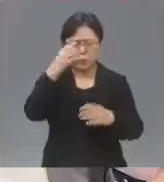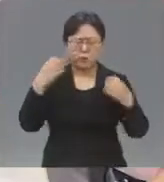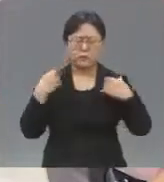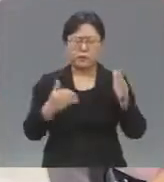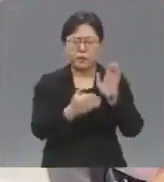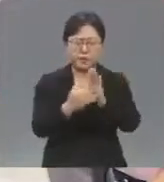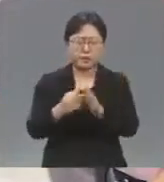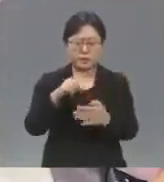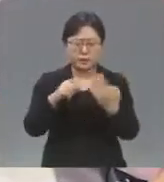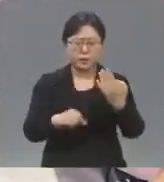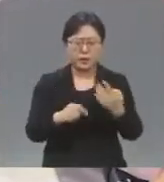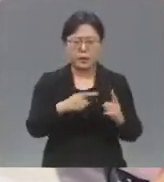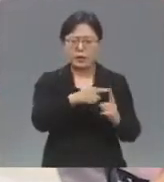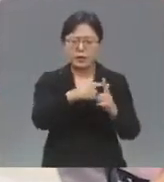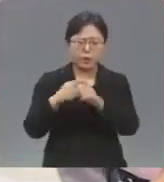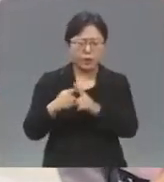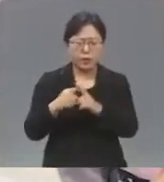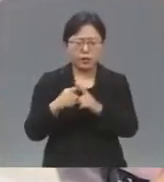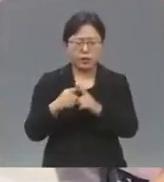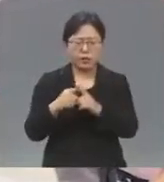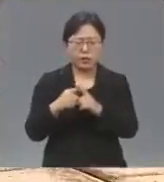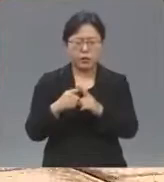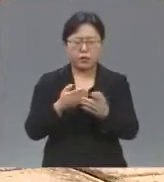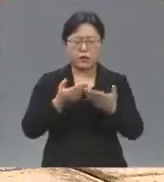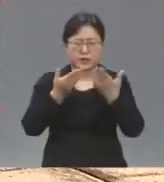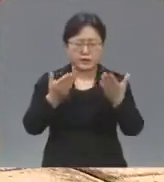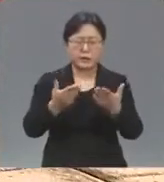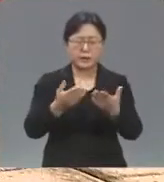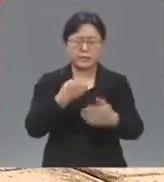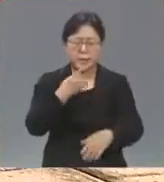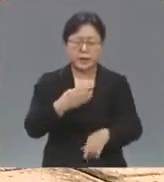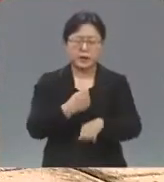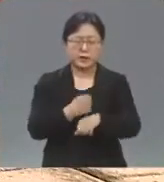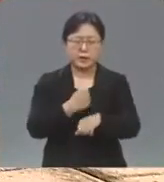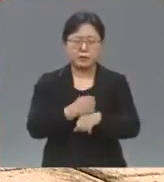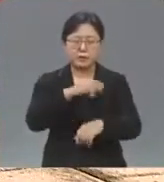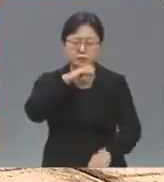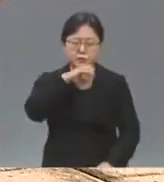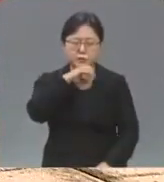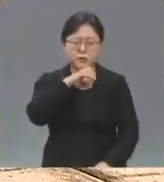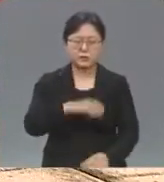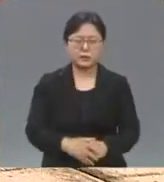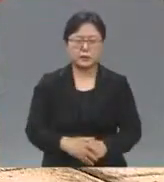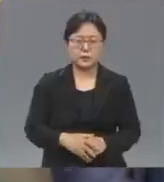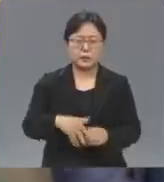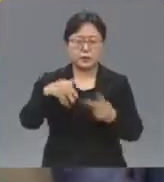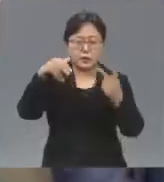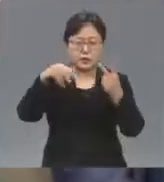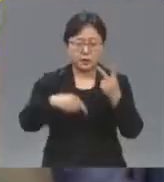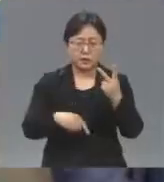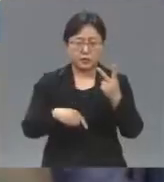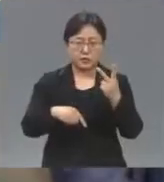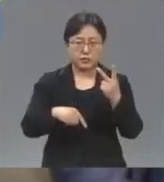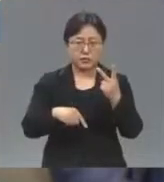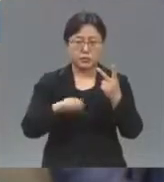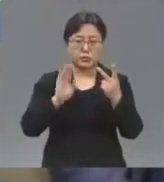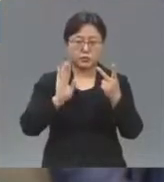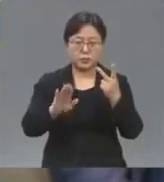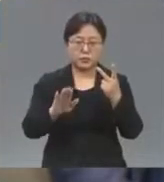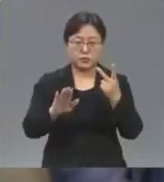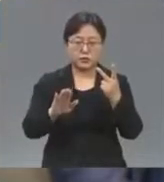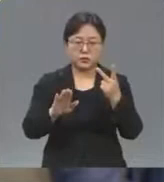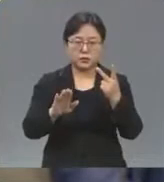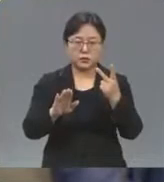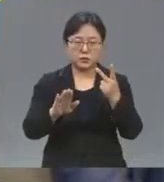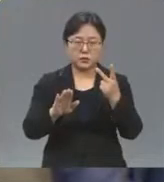수칙이 일방적인 희생을 강요하고 있다며 불만을 호소했습니다 2주 있어서 애를 들어서 좀